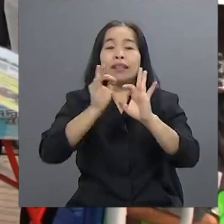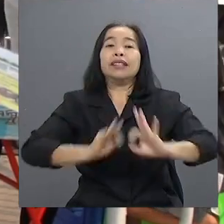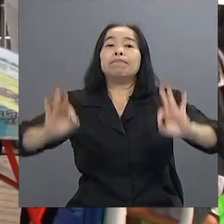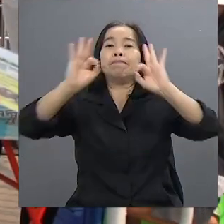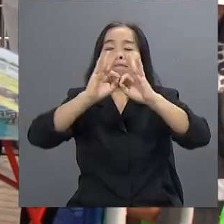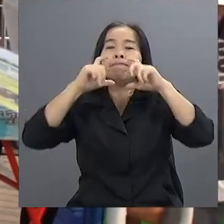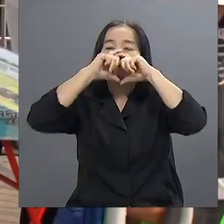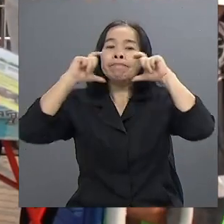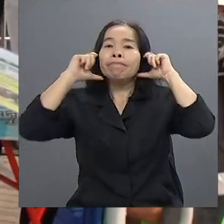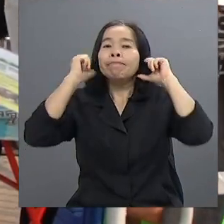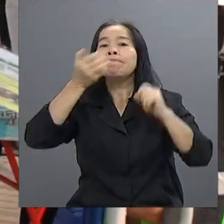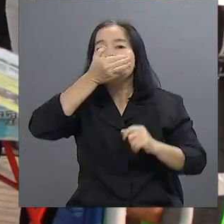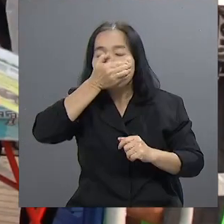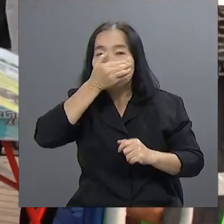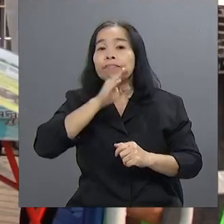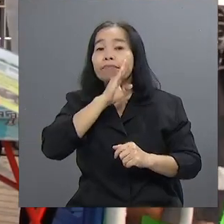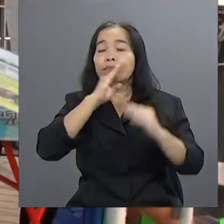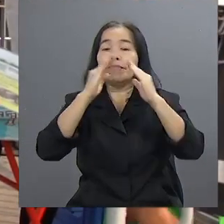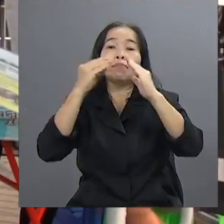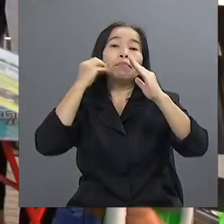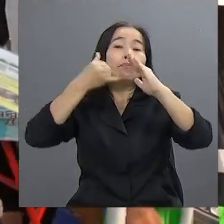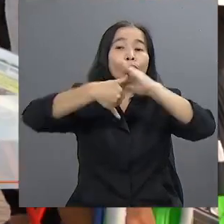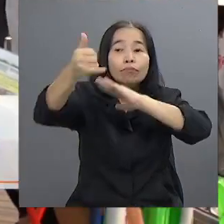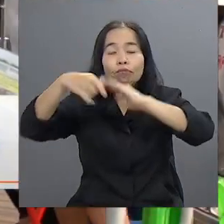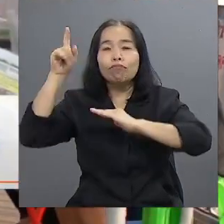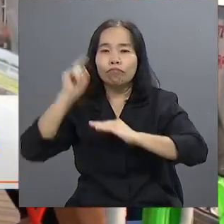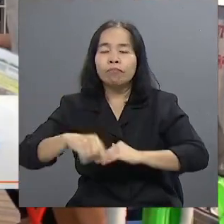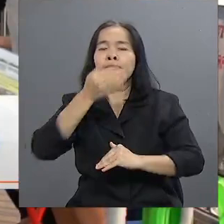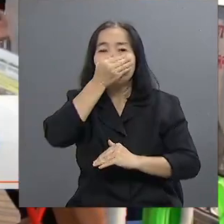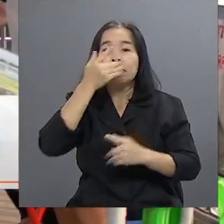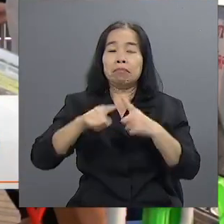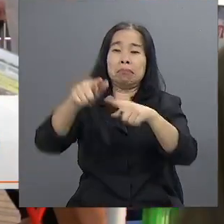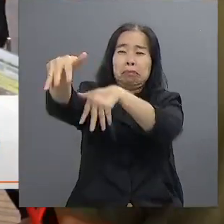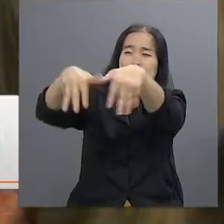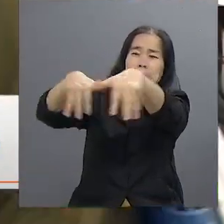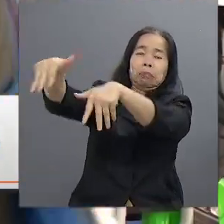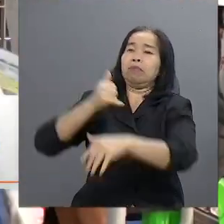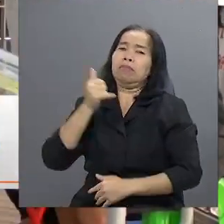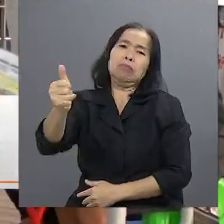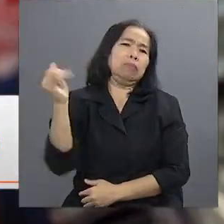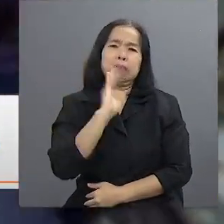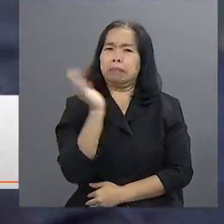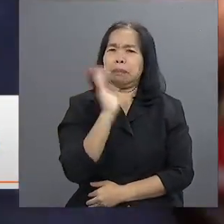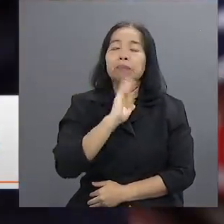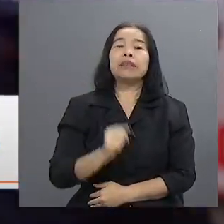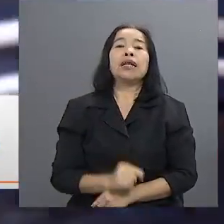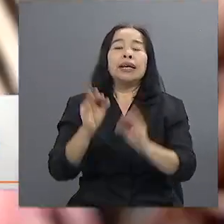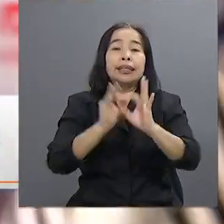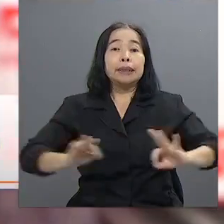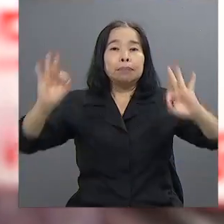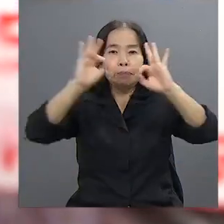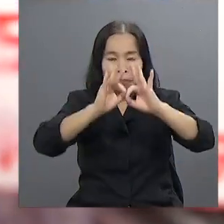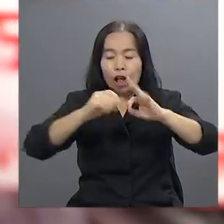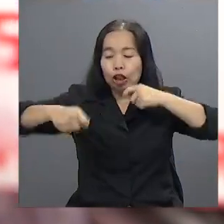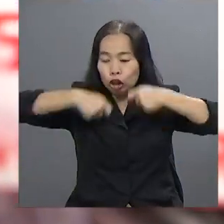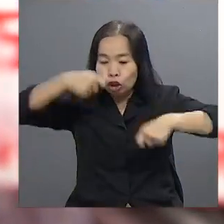ออกจากบ้านและพยายามหลีกเลี่ยงสถานที่แออัดเท่าที่จำเป็นครับโดยมีการยึดหลักกินร้อนช้อนเราและล้างมือคร